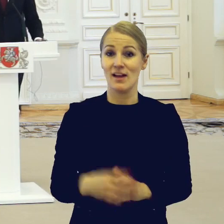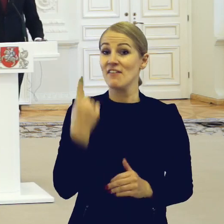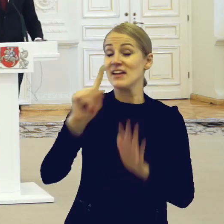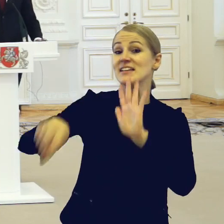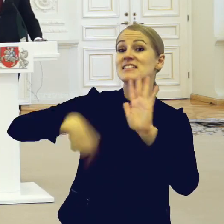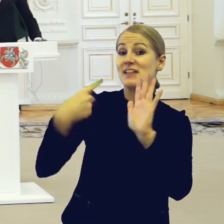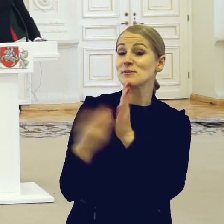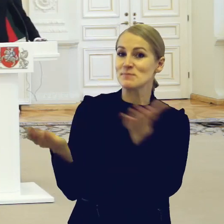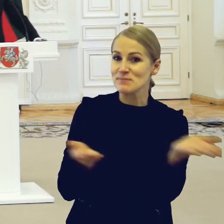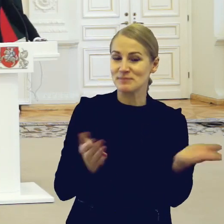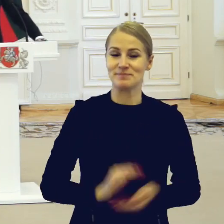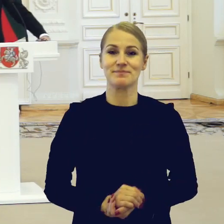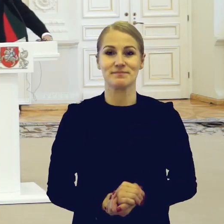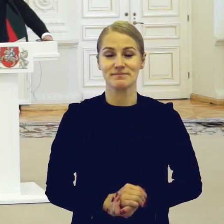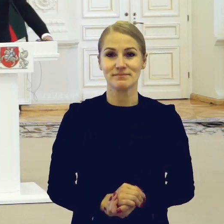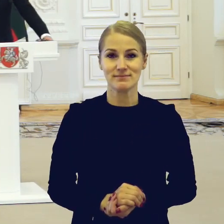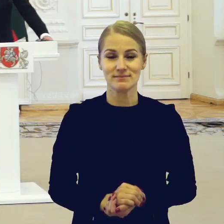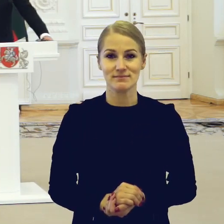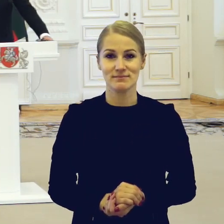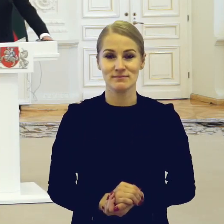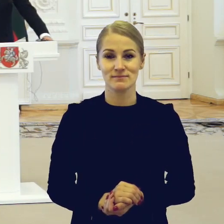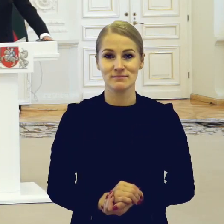vienam klausimui, prašau.